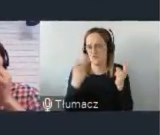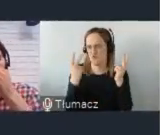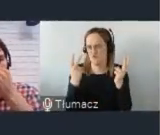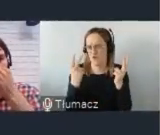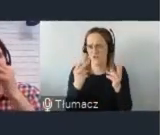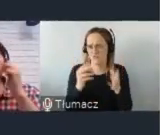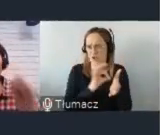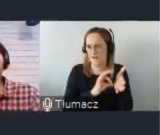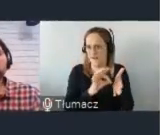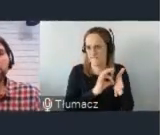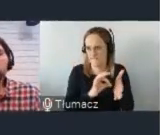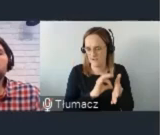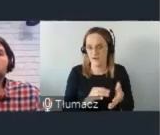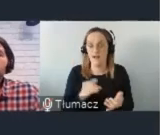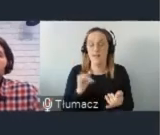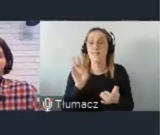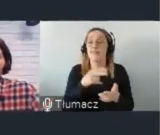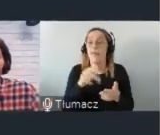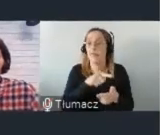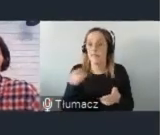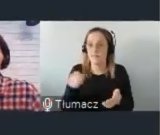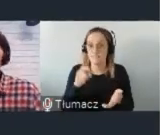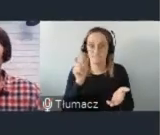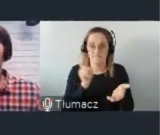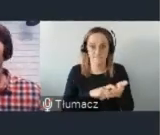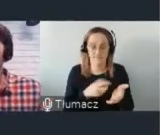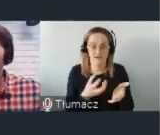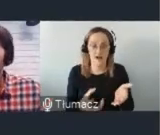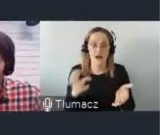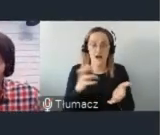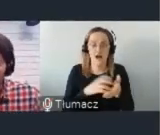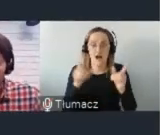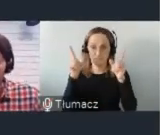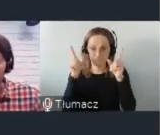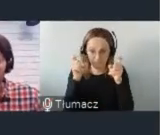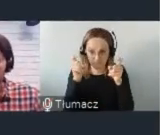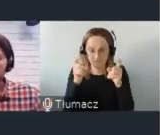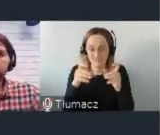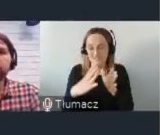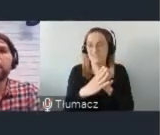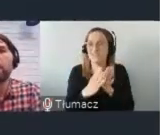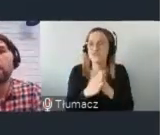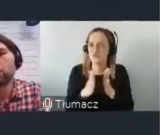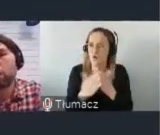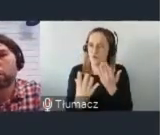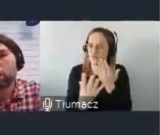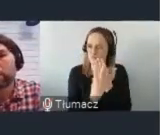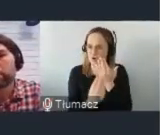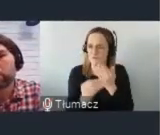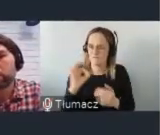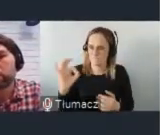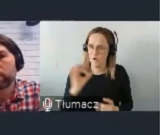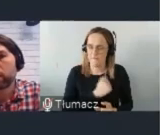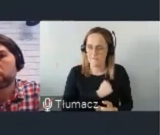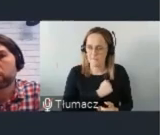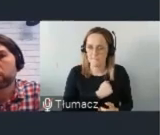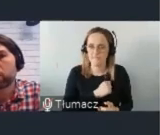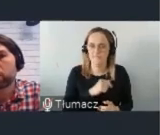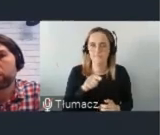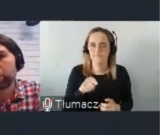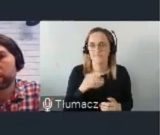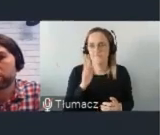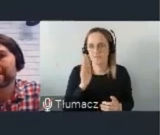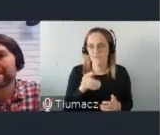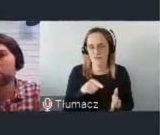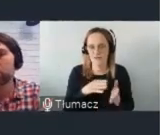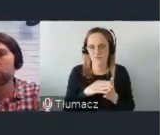najważniejsza grafika. W momencie, kiedy aplikacją zrobicie zdjęcie na przykład okładki książki w waszej bibliotece, to ona będzie potraktowana jako,